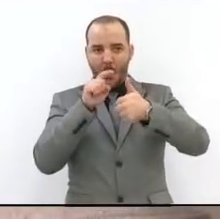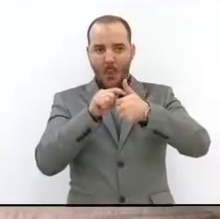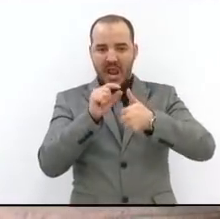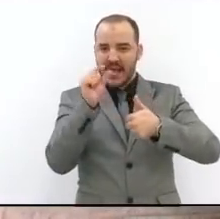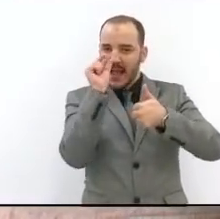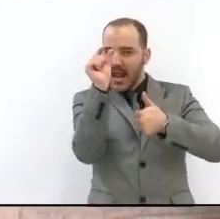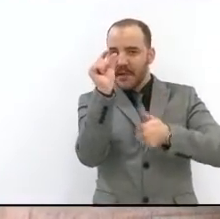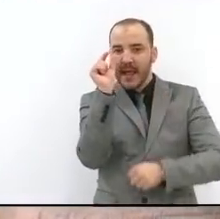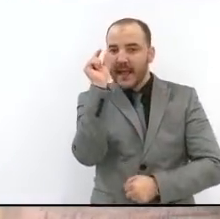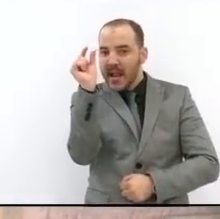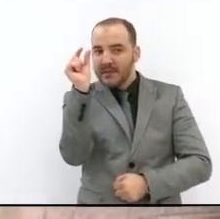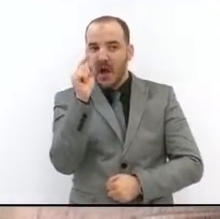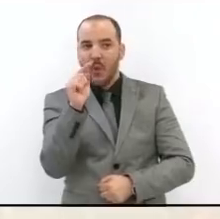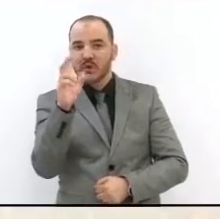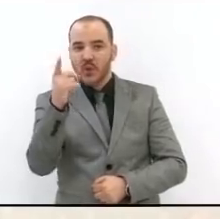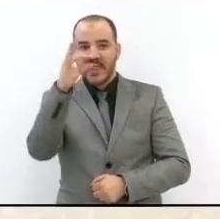الكلمات: تنفع،